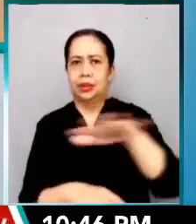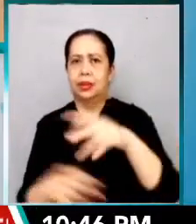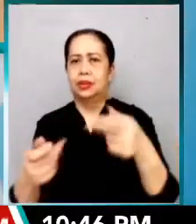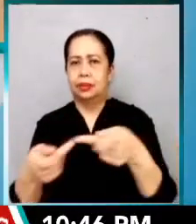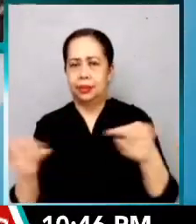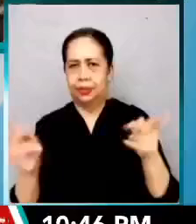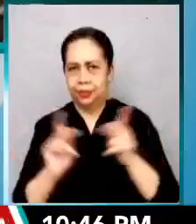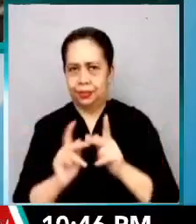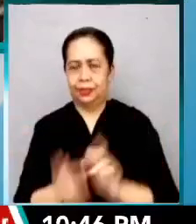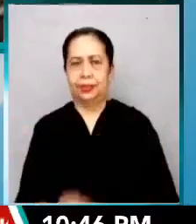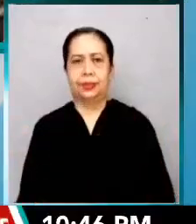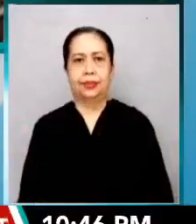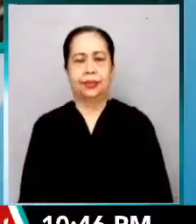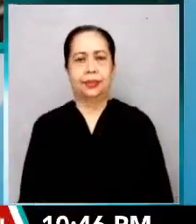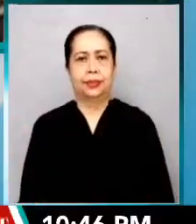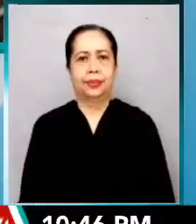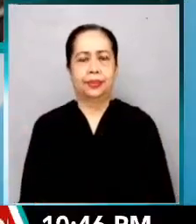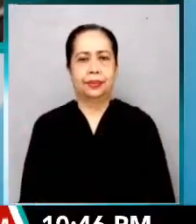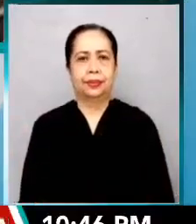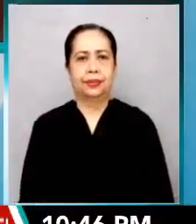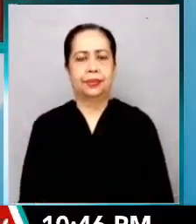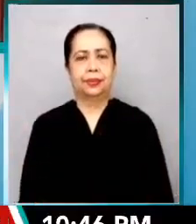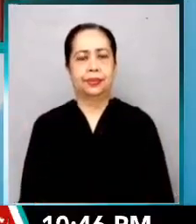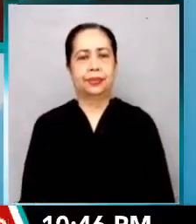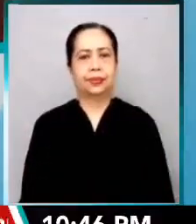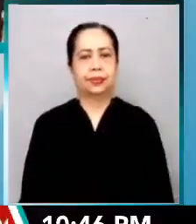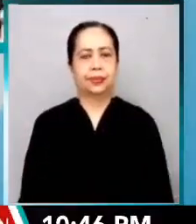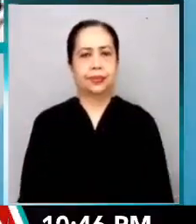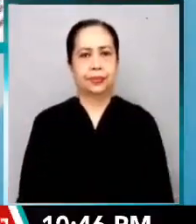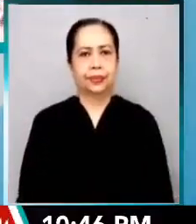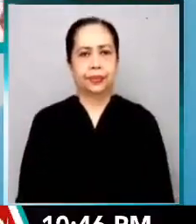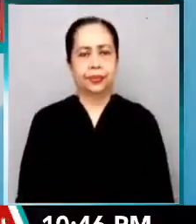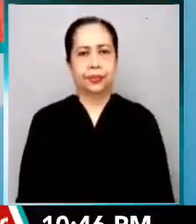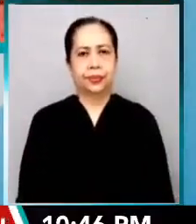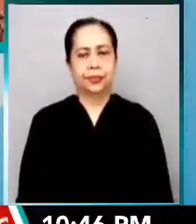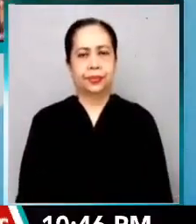kanilang lugar. Cedric Castillo, nagbabalita para sa GMA Integrated News.